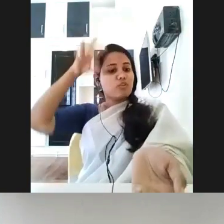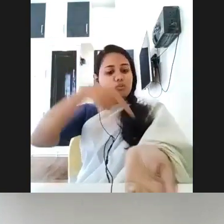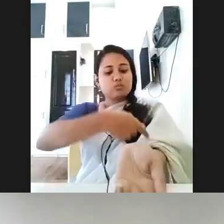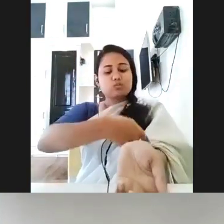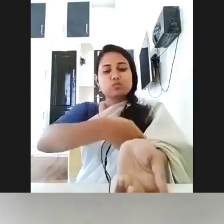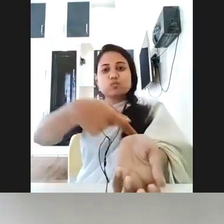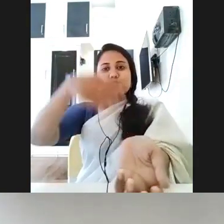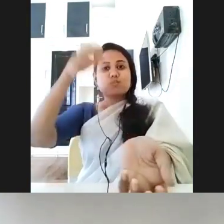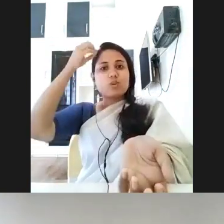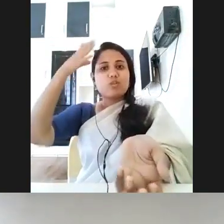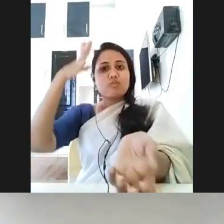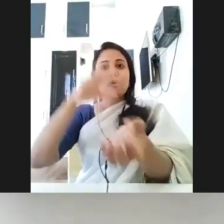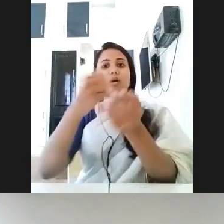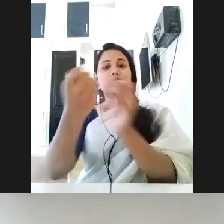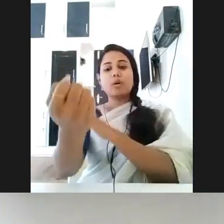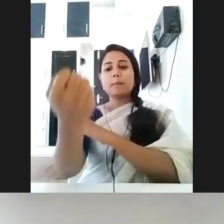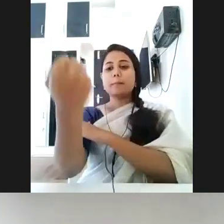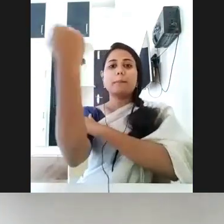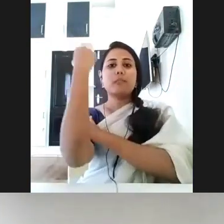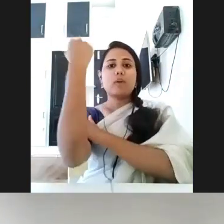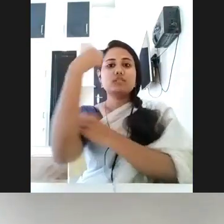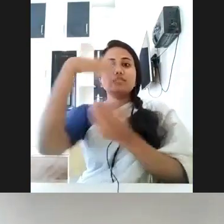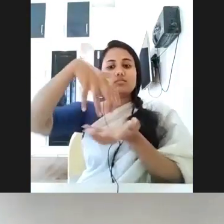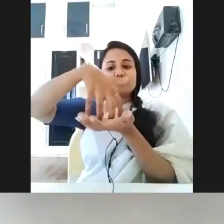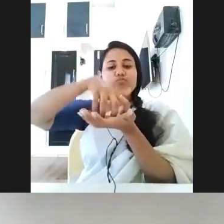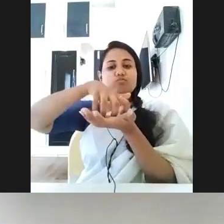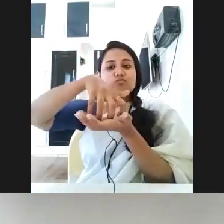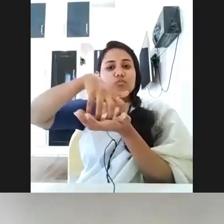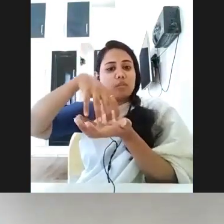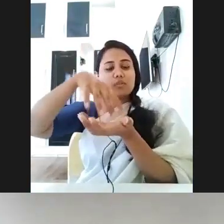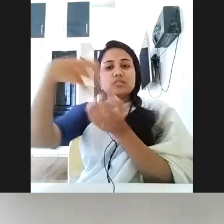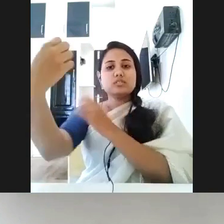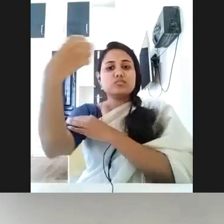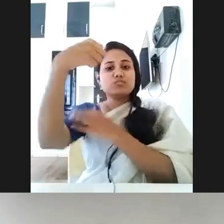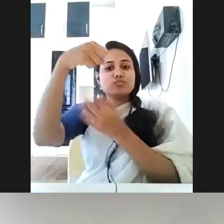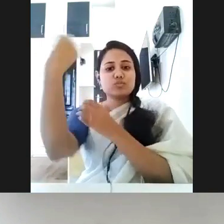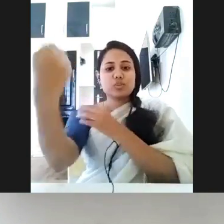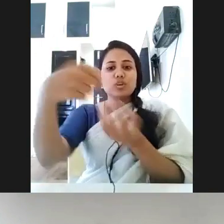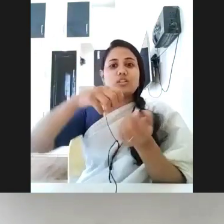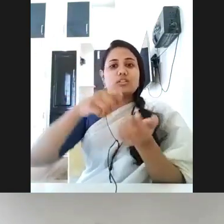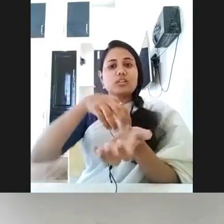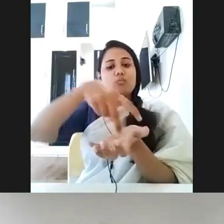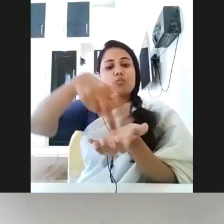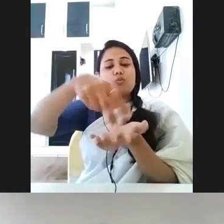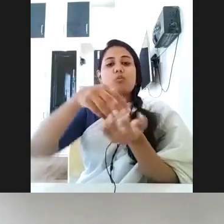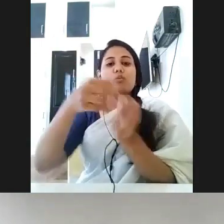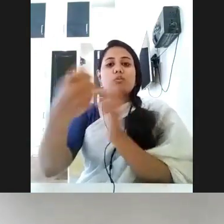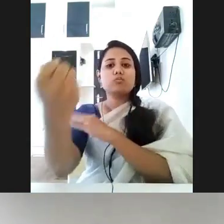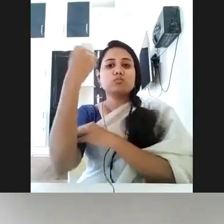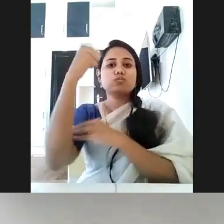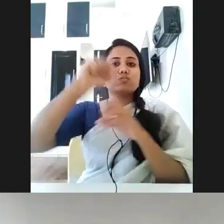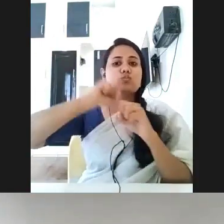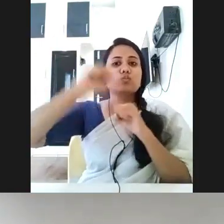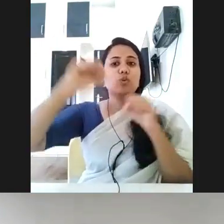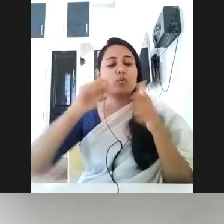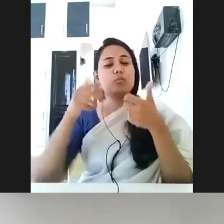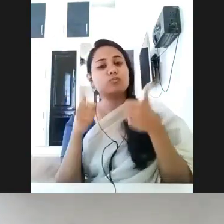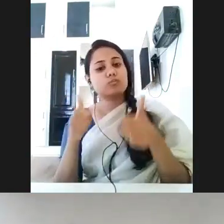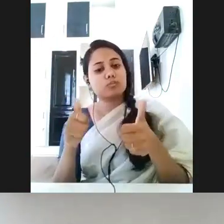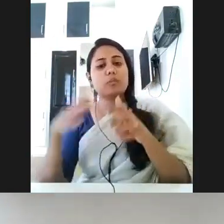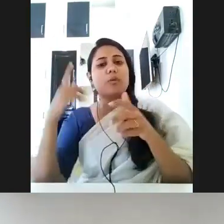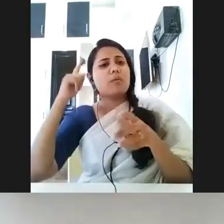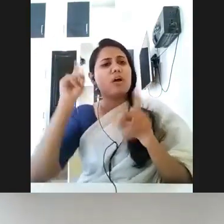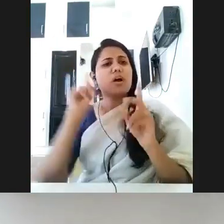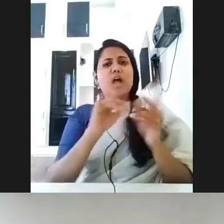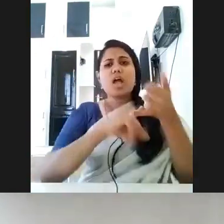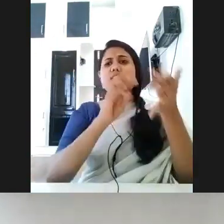അനക്കാനും ലൂസ് ആക്കാനും ഒക്കെ പറ്റുന്നത്. അപ്പോൾ ബ്രെയിൻ നോർമൽ ആയിരിക്കും, SMA കുട്ടികൾക്ക് ബ്രെയിൻ സ്റ്റെം നോർമൽ ആയിരിക്കും,